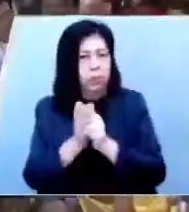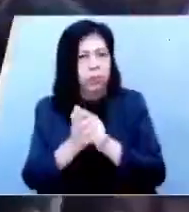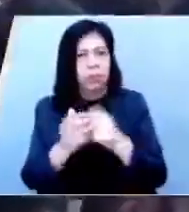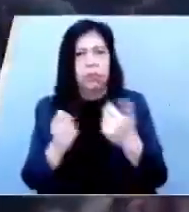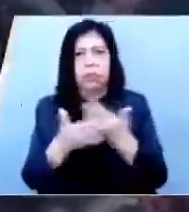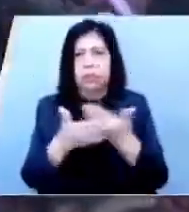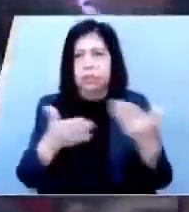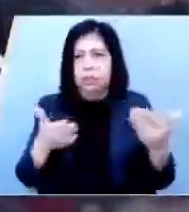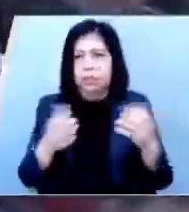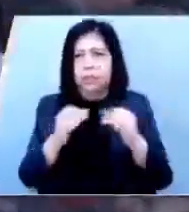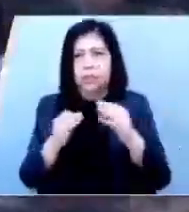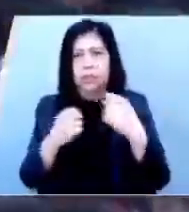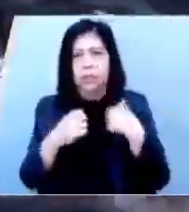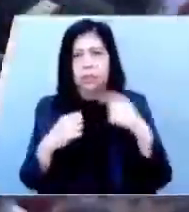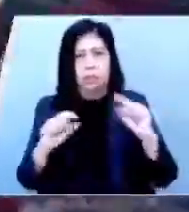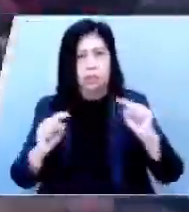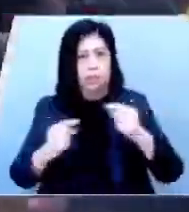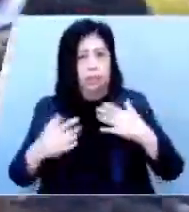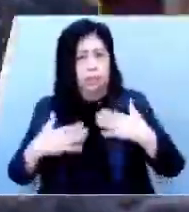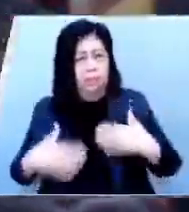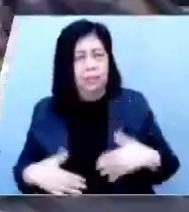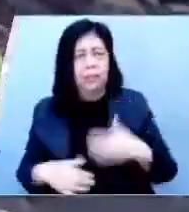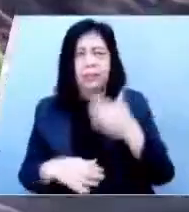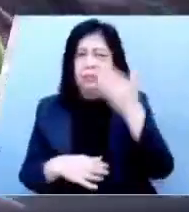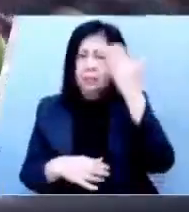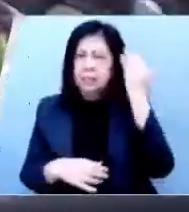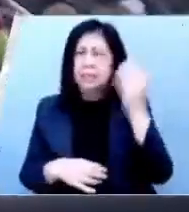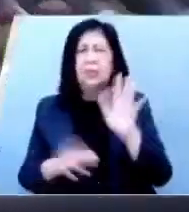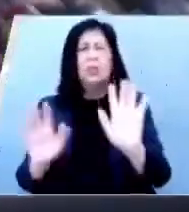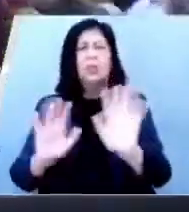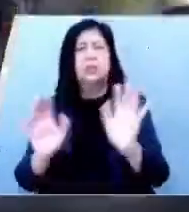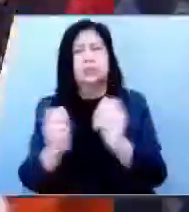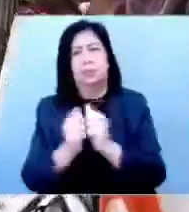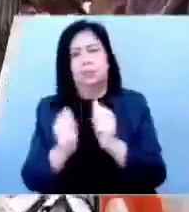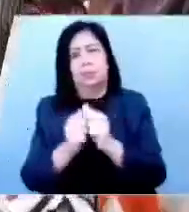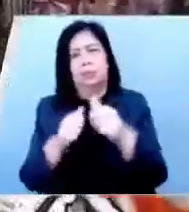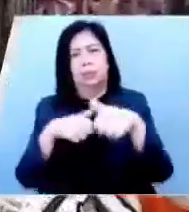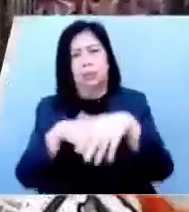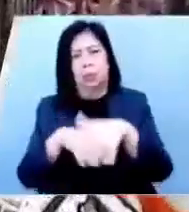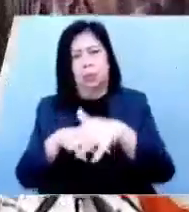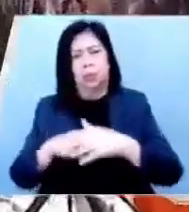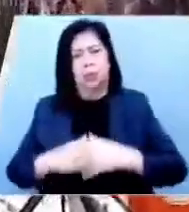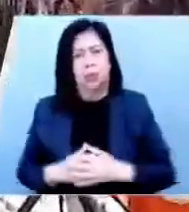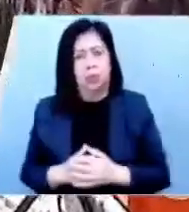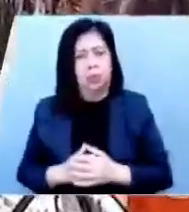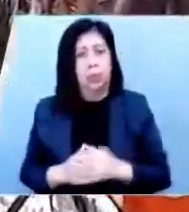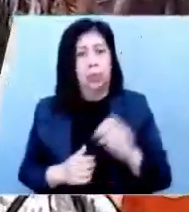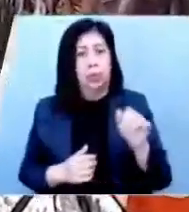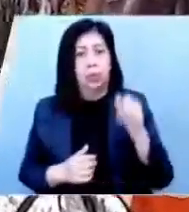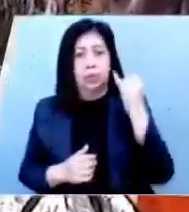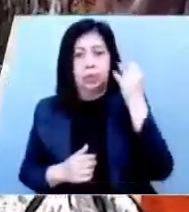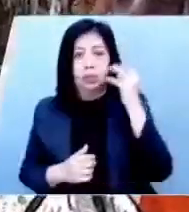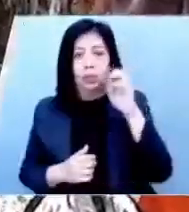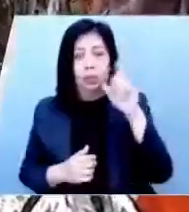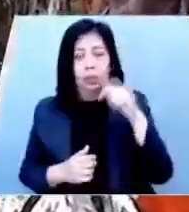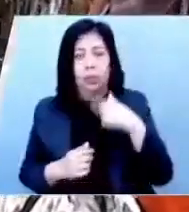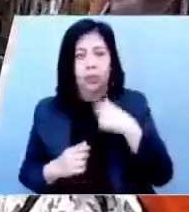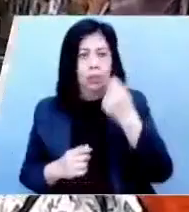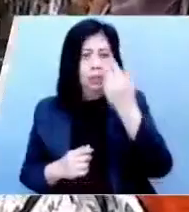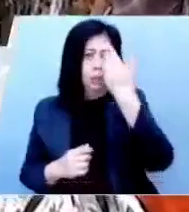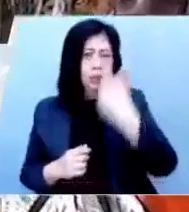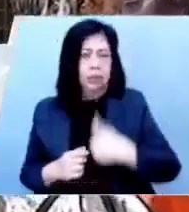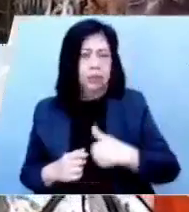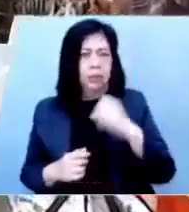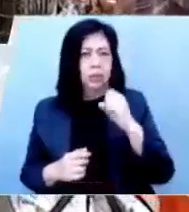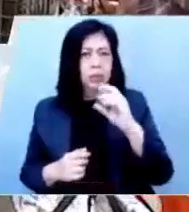kung iniindang sakit Pakiusap ng PNP h sumama saison kaya si Jim na na mild stroke sa ibang paraan